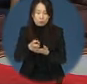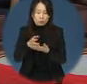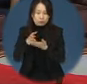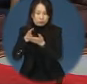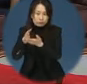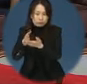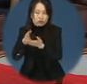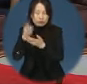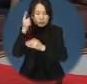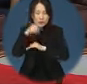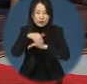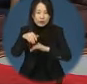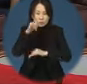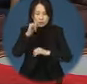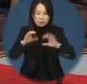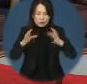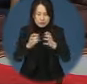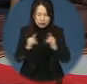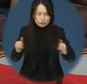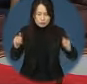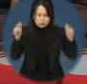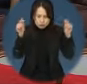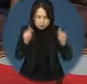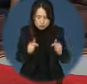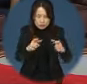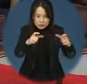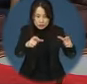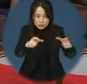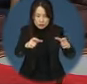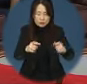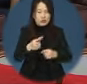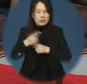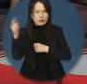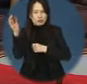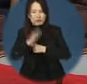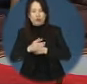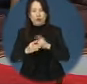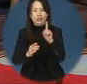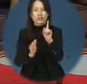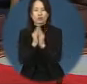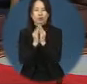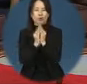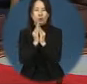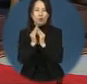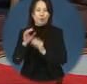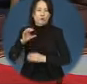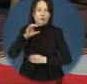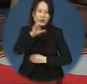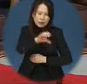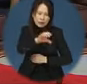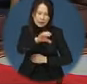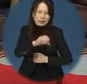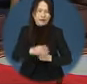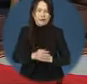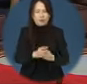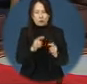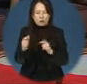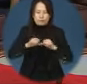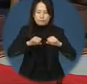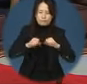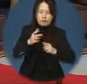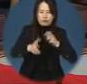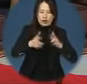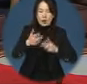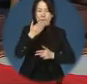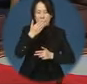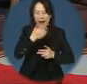인구감소 지역에 대해서는 내년 부터 1조 정도의 예산이 퇴 가 됩니다 하게 여러 가지 활동 또는 사업을